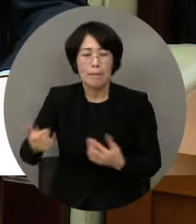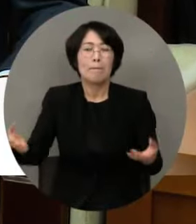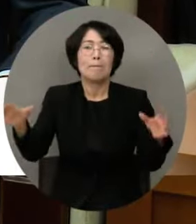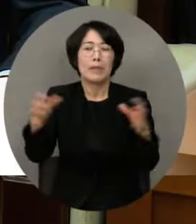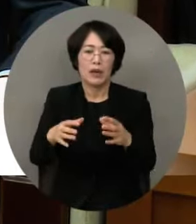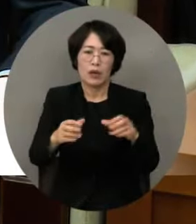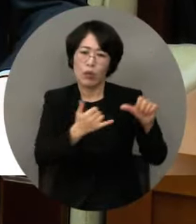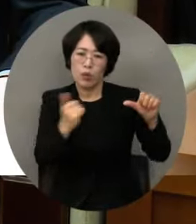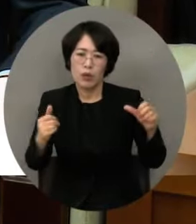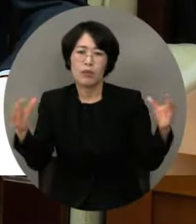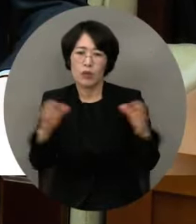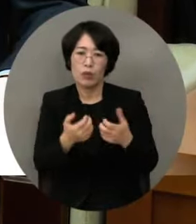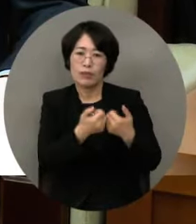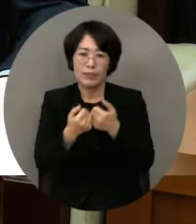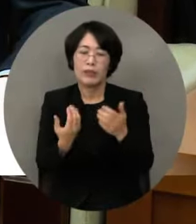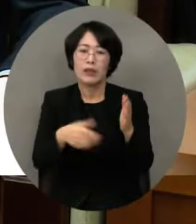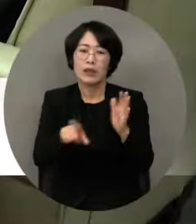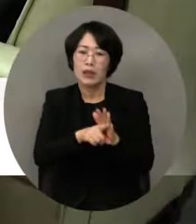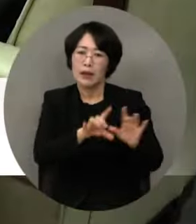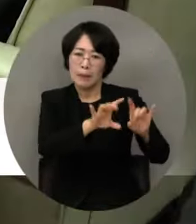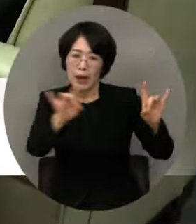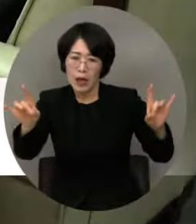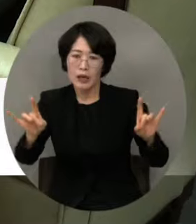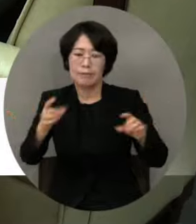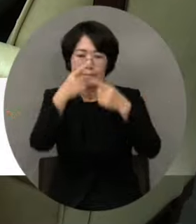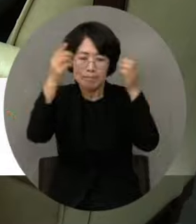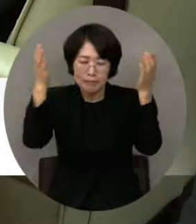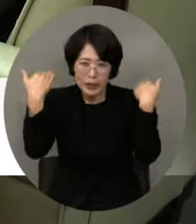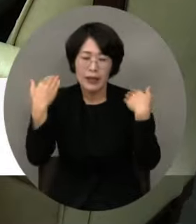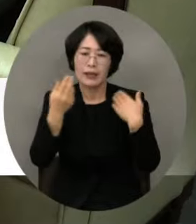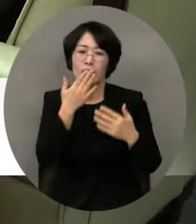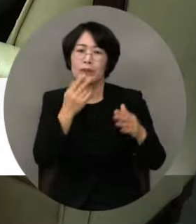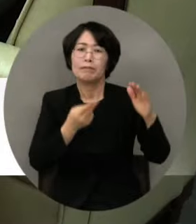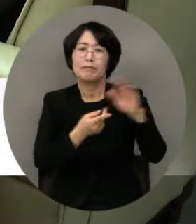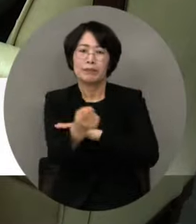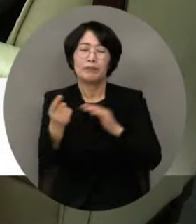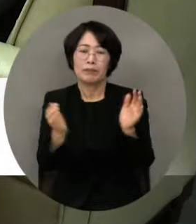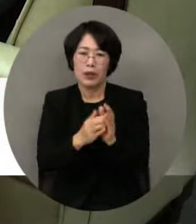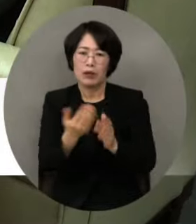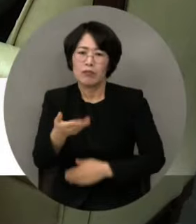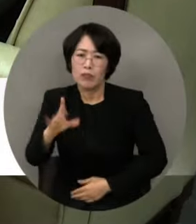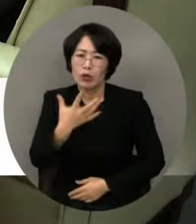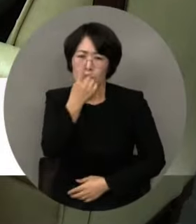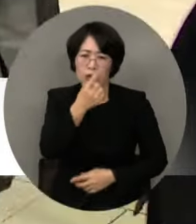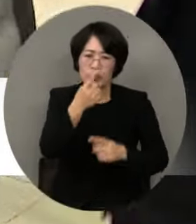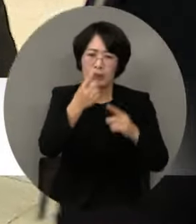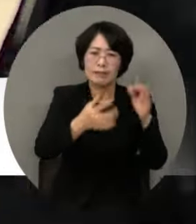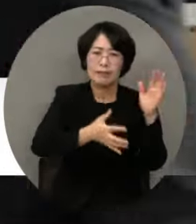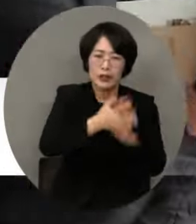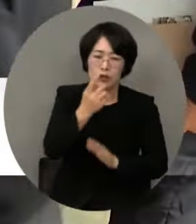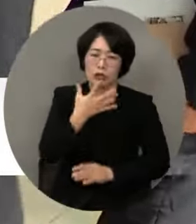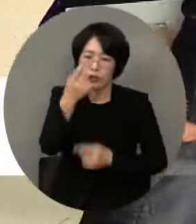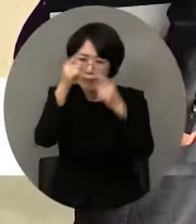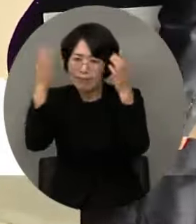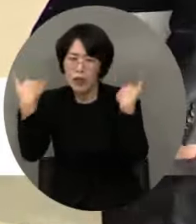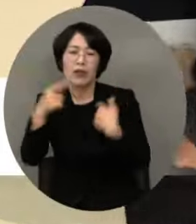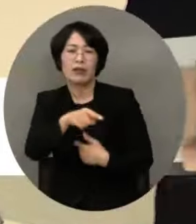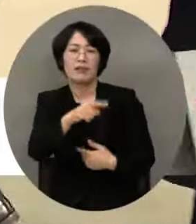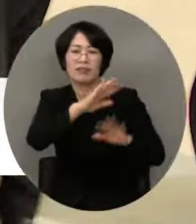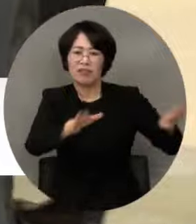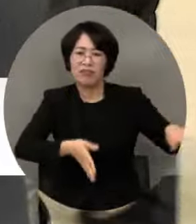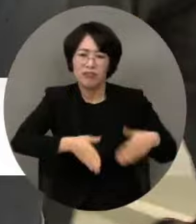공무 오자 회동을 위해 최근 각 지자체와 대학의 공문을 보냈습니다 하지만 순천시와 순천 대학교는 여전히